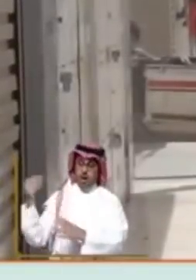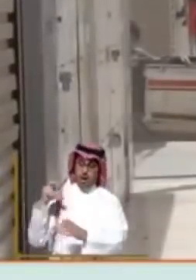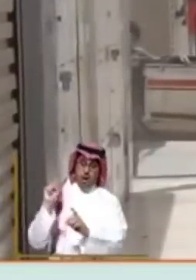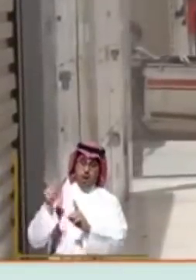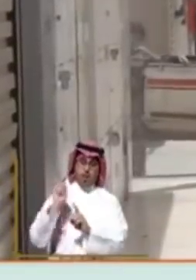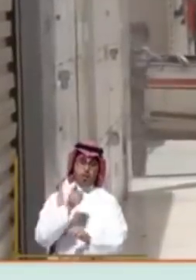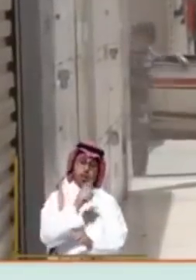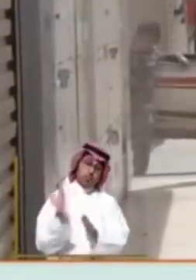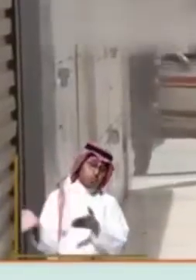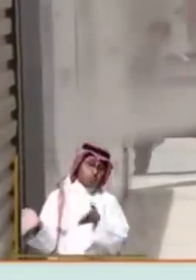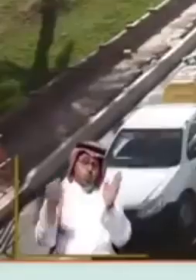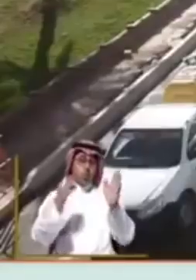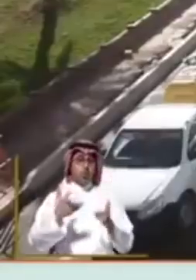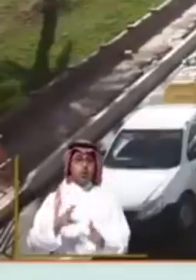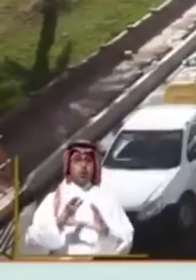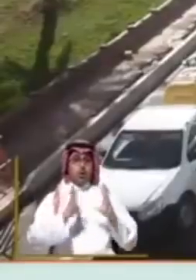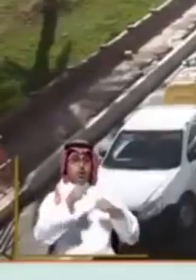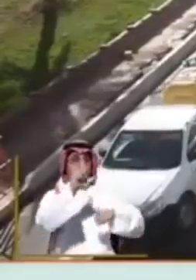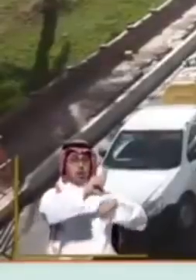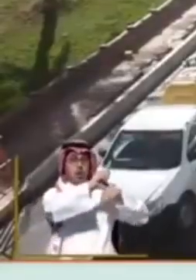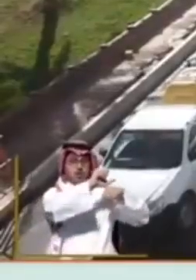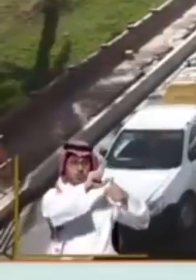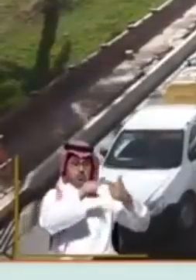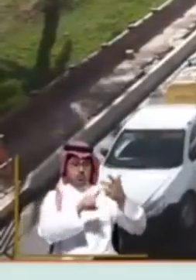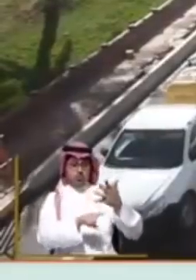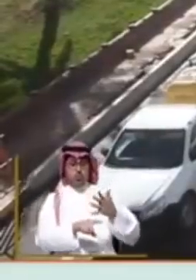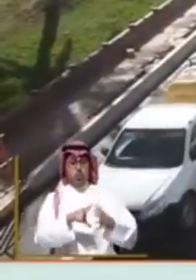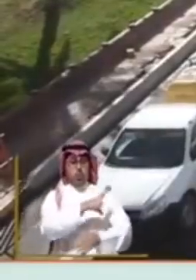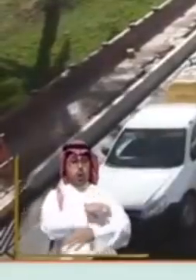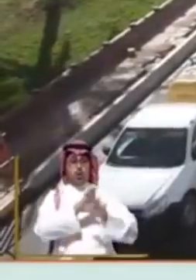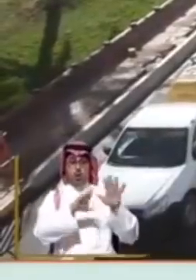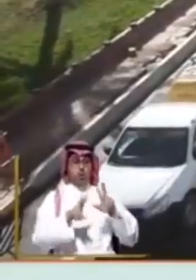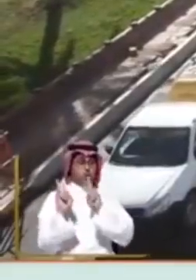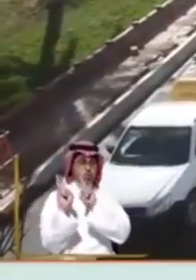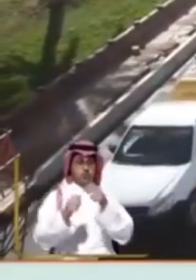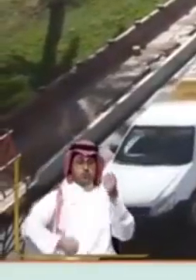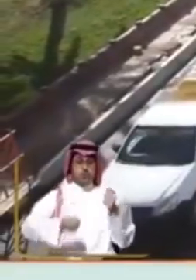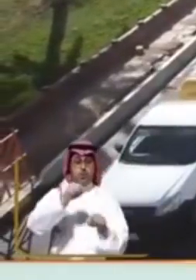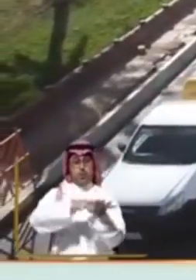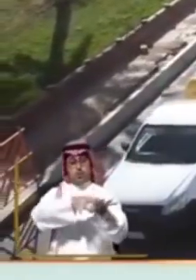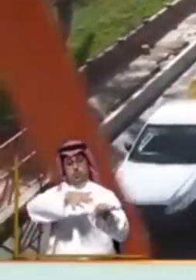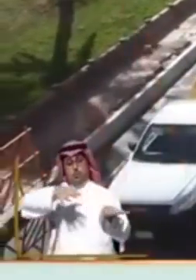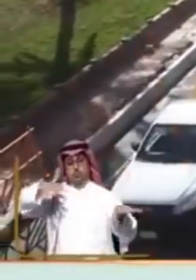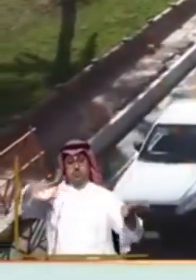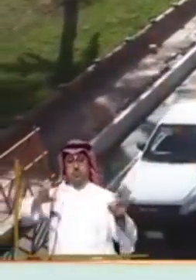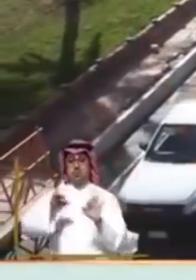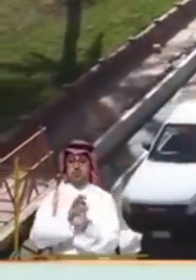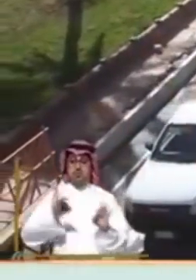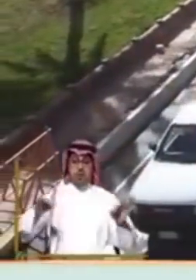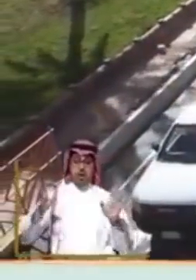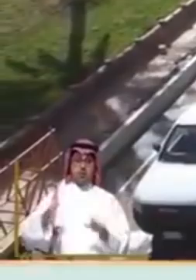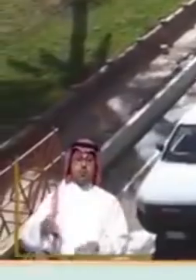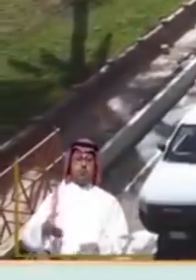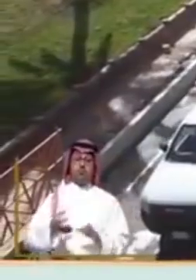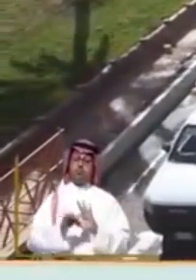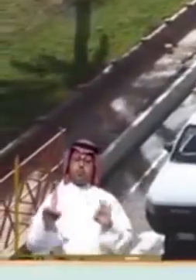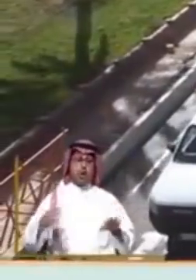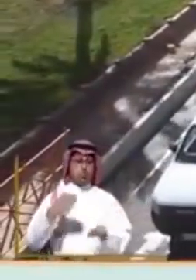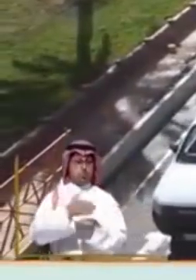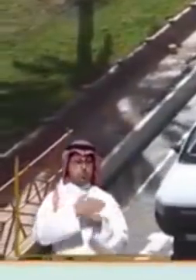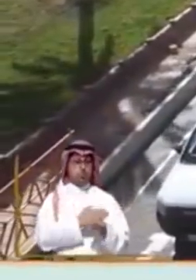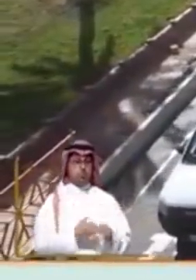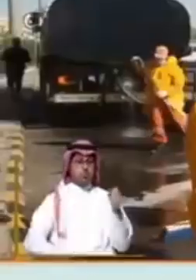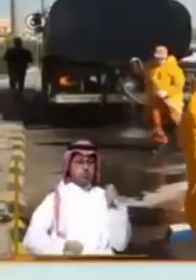الساعة تحت إدارة كوادر متخصصة مبينة تزامن عمليات التطهير مع أعمال الرقابة الصحية